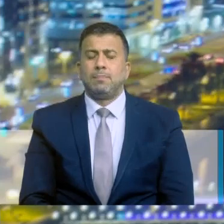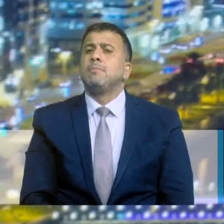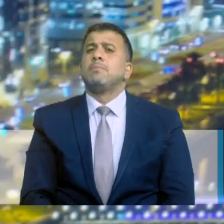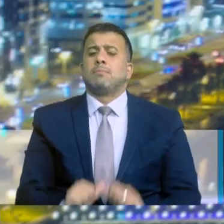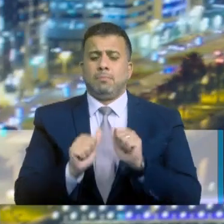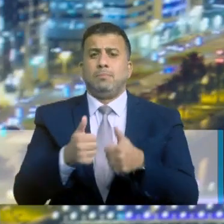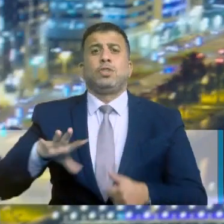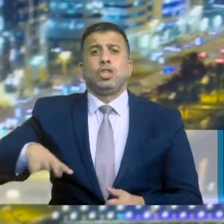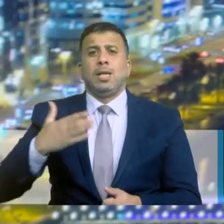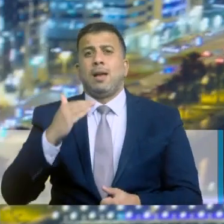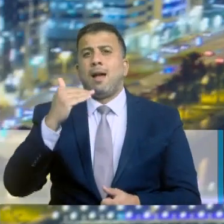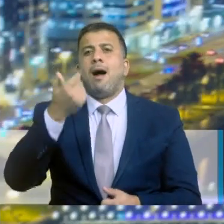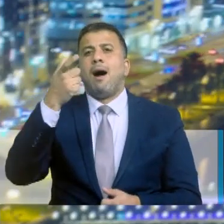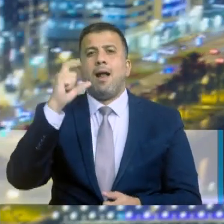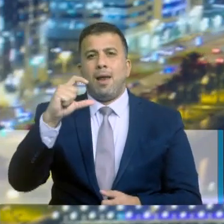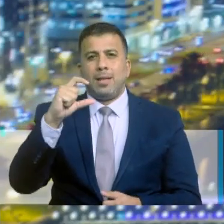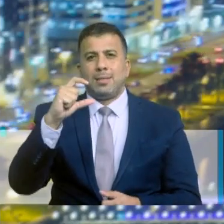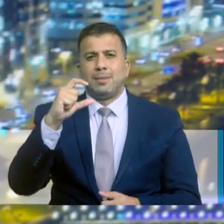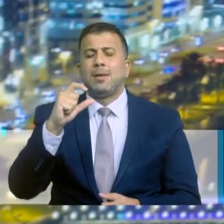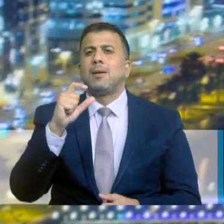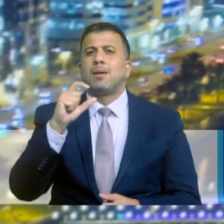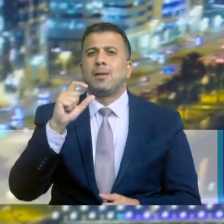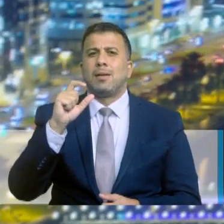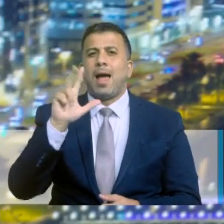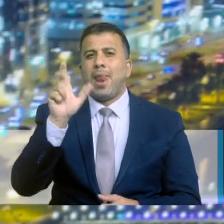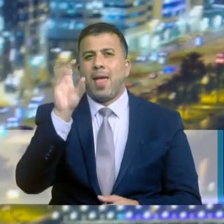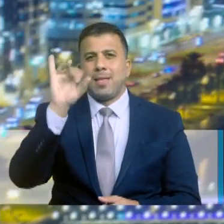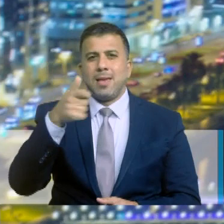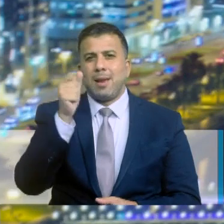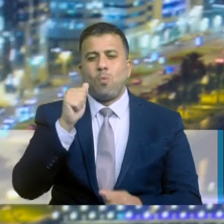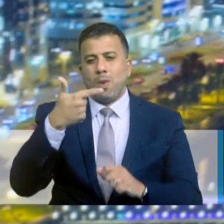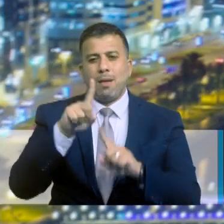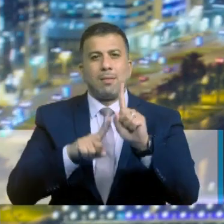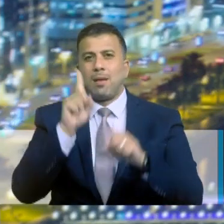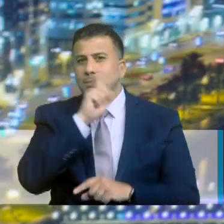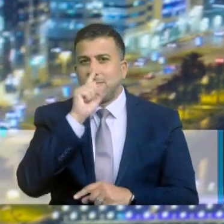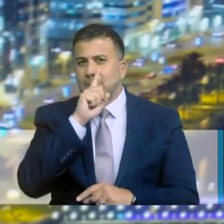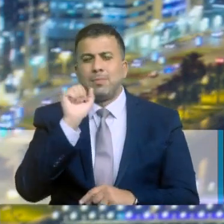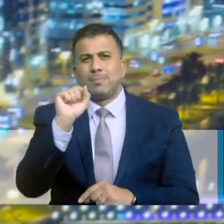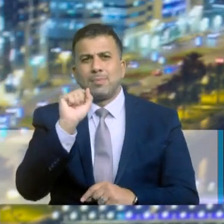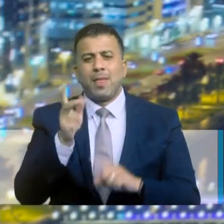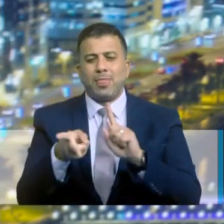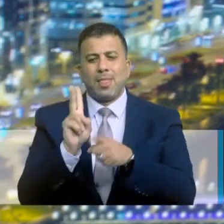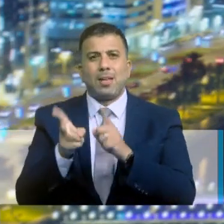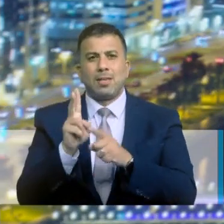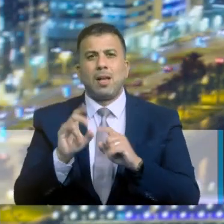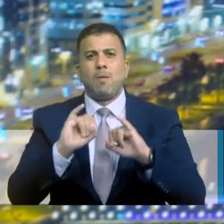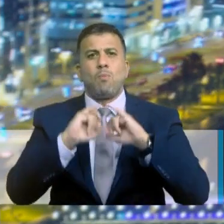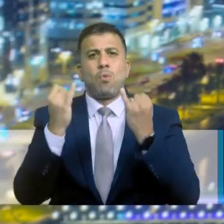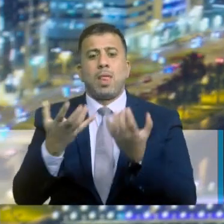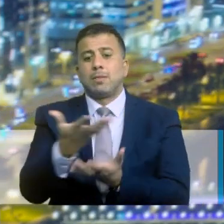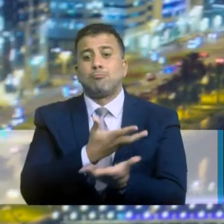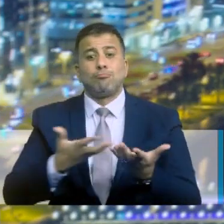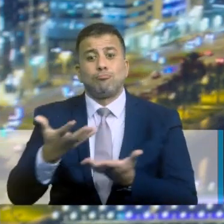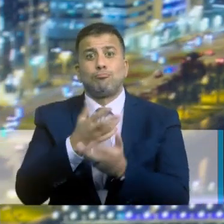حضر سمو الشيخ خالد بن محمد بن زايد ال نهيان وليعاهد ابو ظبي فعاليات النسخه الثانيه عشره من ملتقى الاستثمار